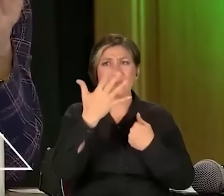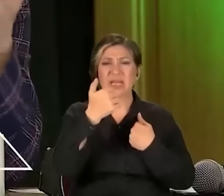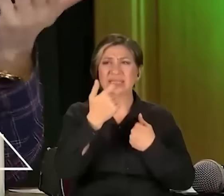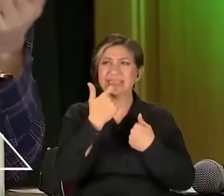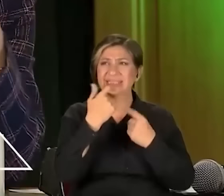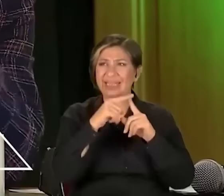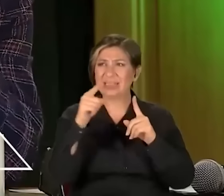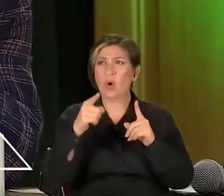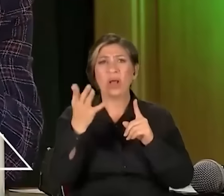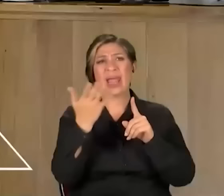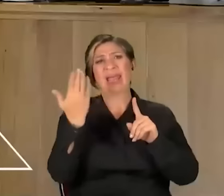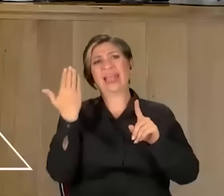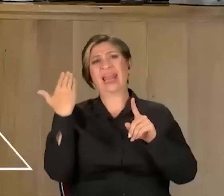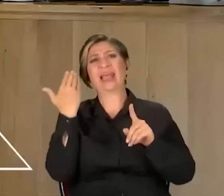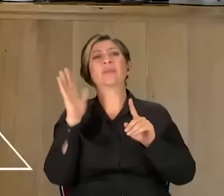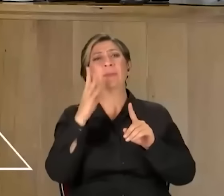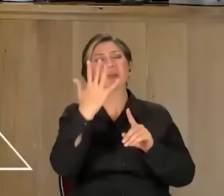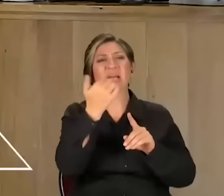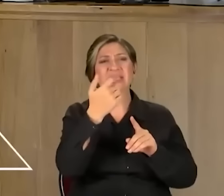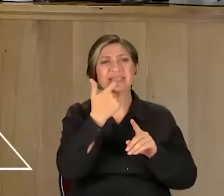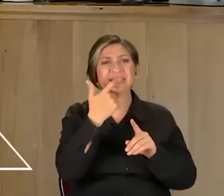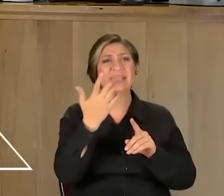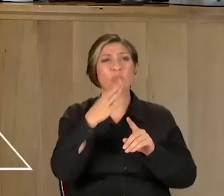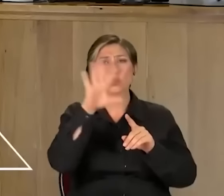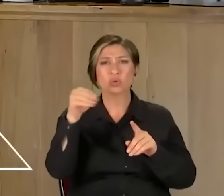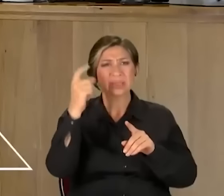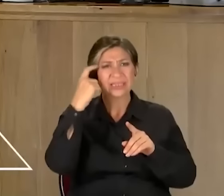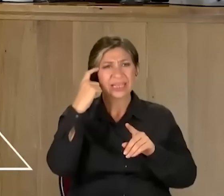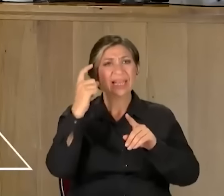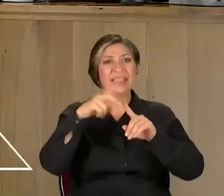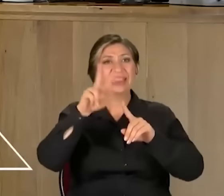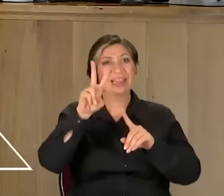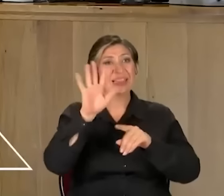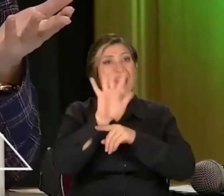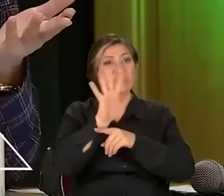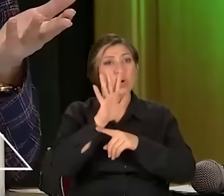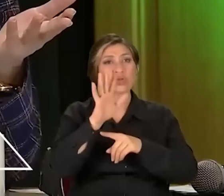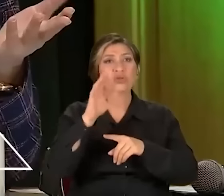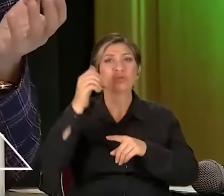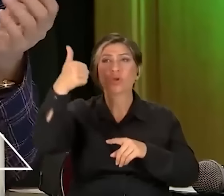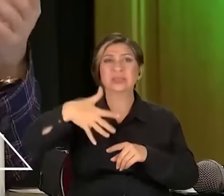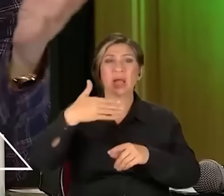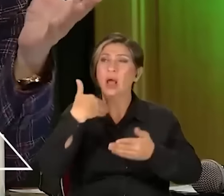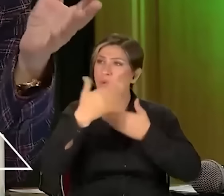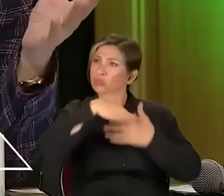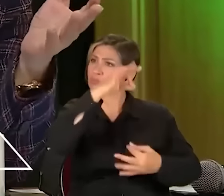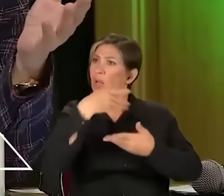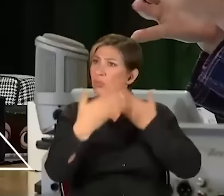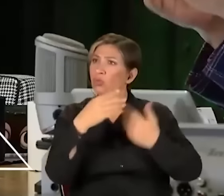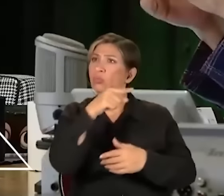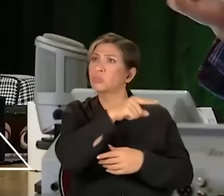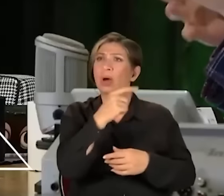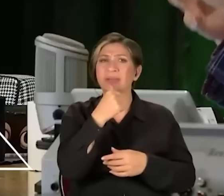5-6 senedir, o kadar geriye gitmeyelim ama 5-6 senedir mesela bütün tanıdığım kanal yöneticilerine senden bahsediyordum. Diyordum ki böyle